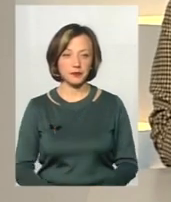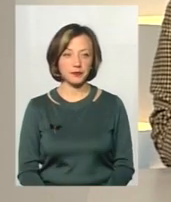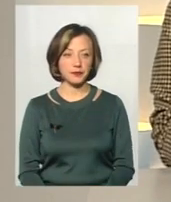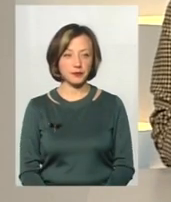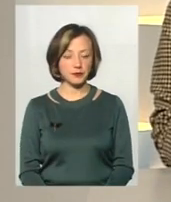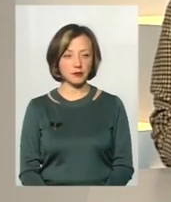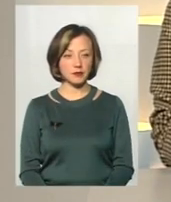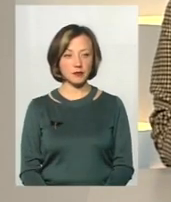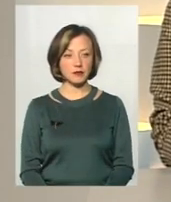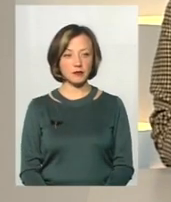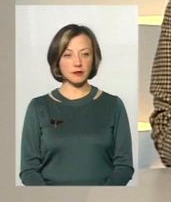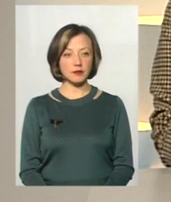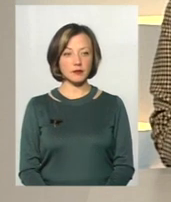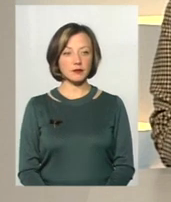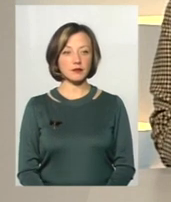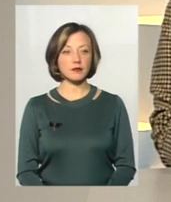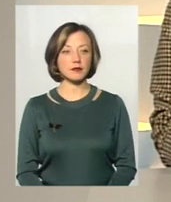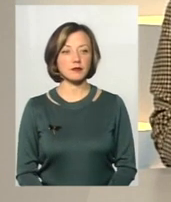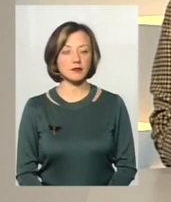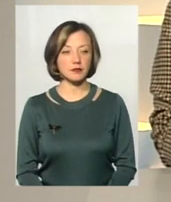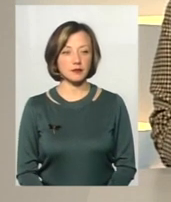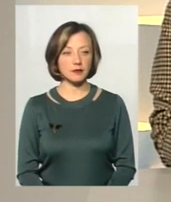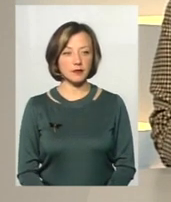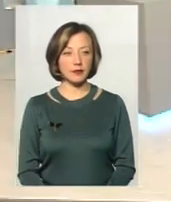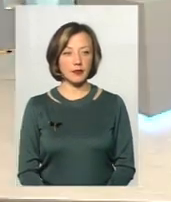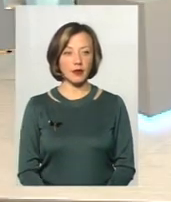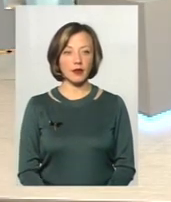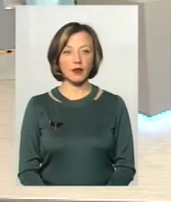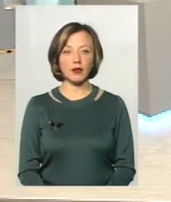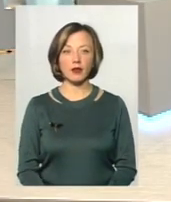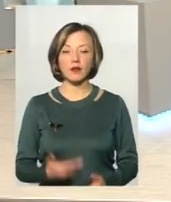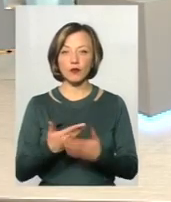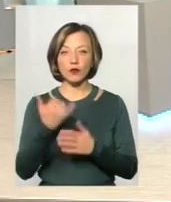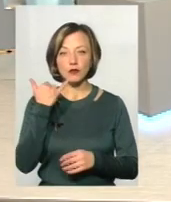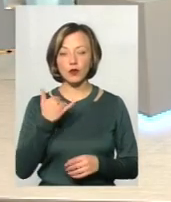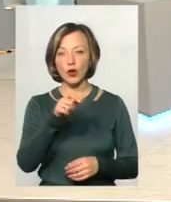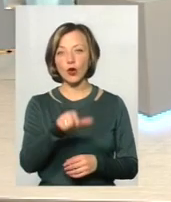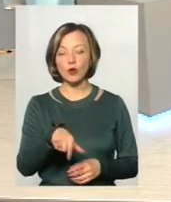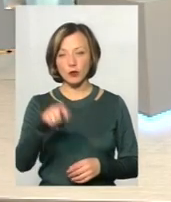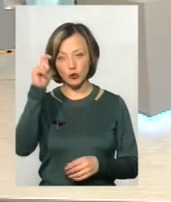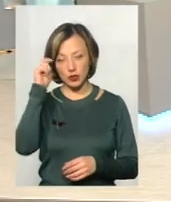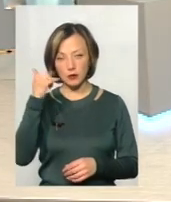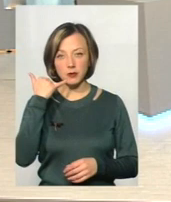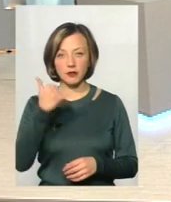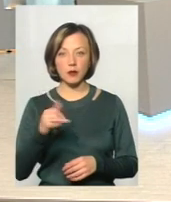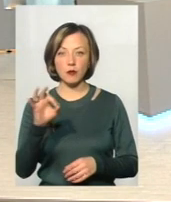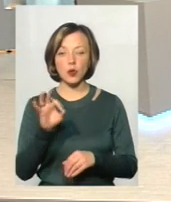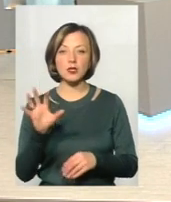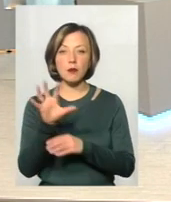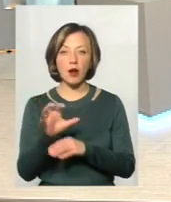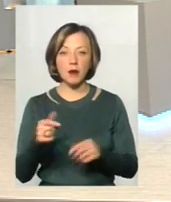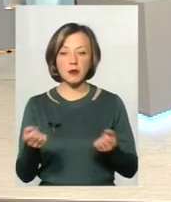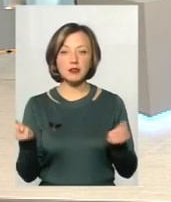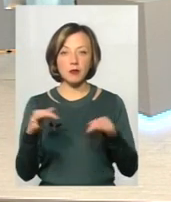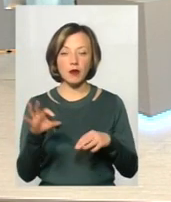Тетяна. Хотела сказать, уже сбилась с мысли. Вот звонят люди, позвонил мужчина насчет собак. Мы тут